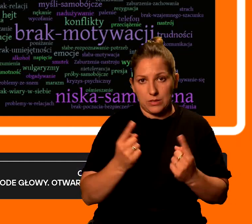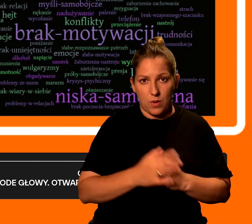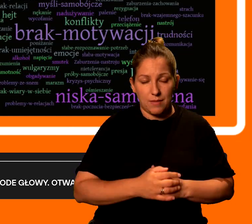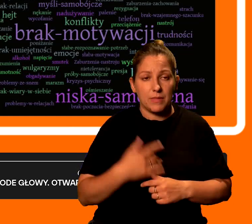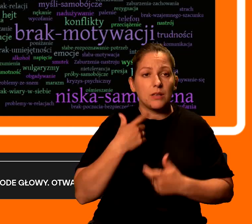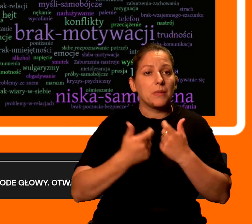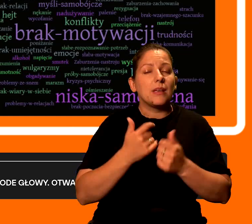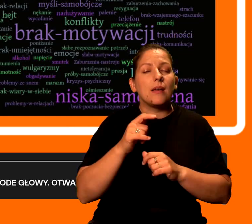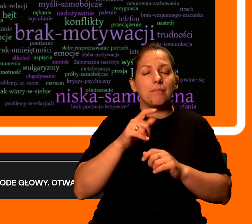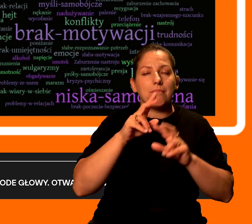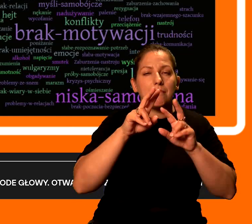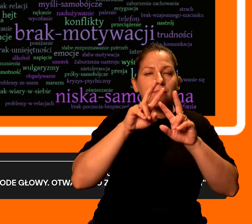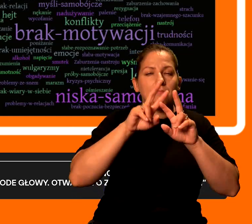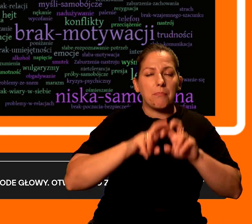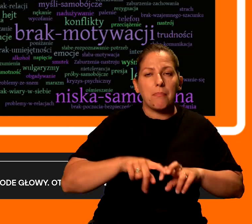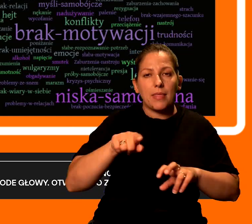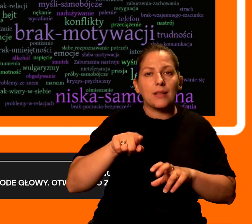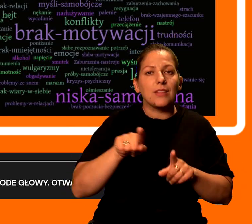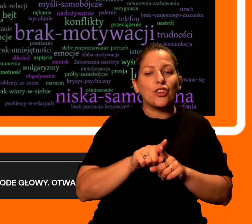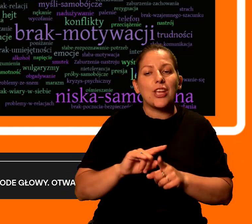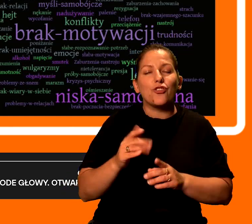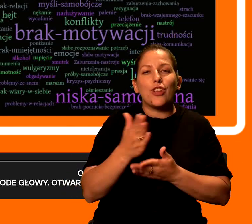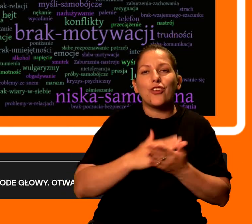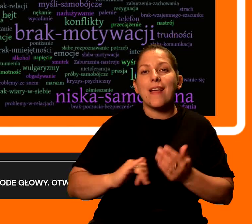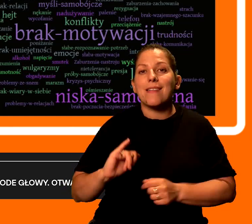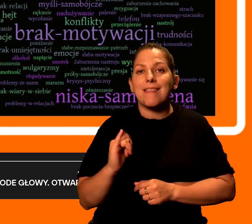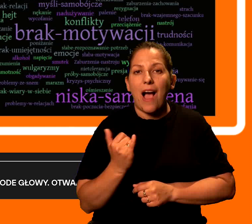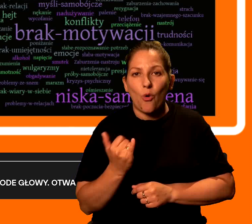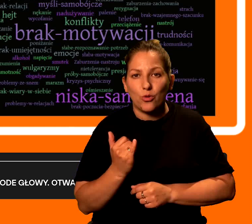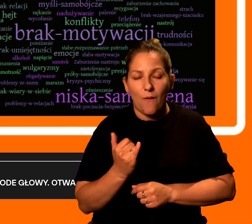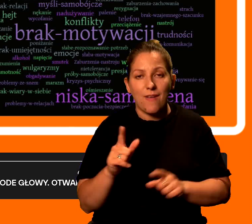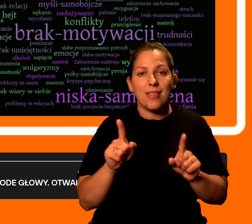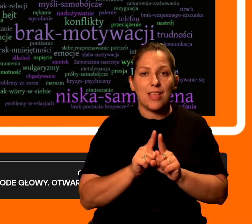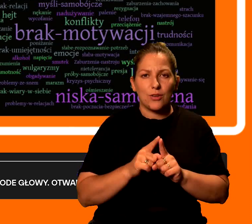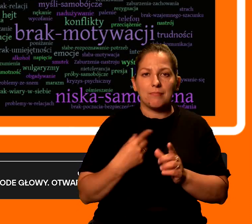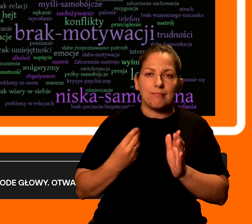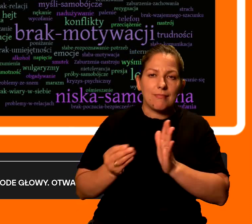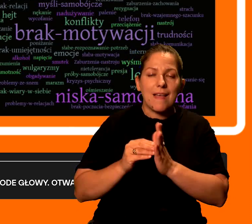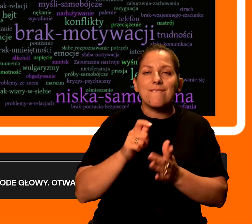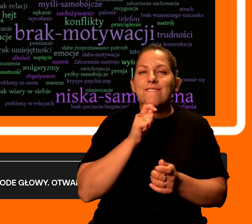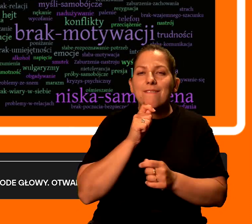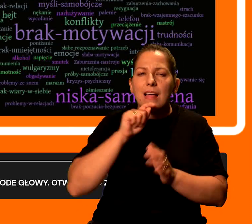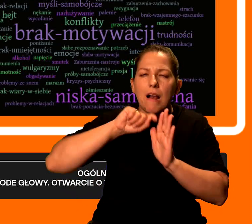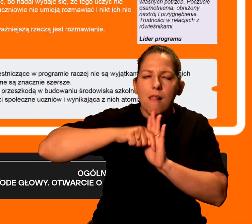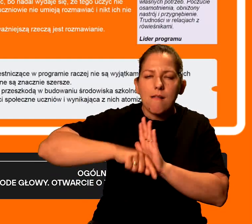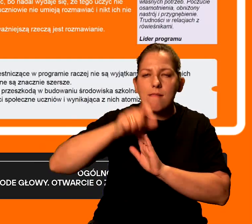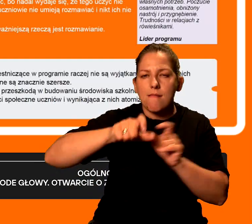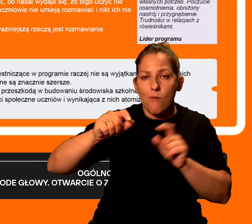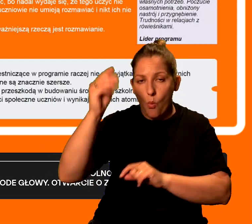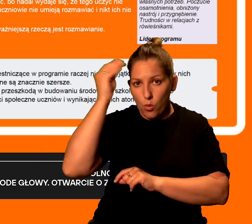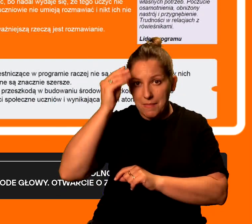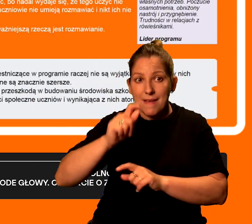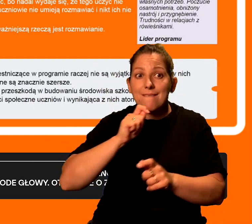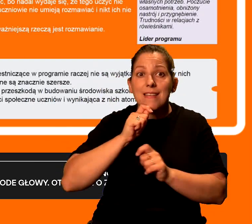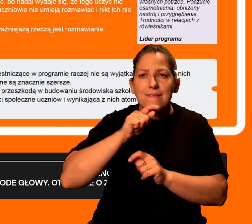badaniu ewaluacyjnym część jakościową, czyli również prowadziliśmy wywiady pogłębione z uczniami i z tych